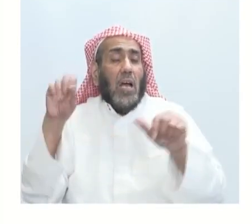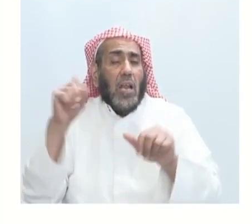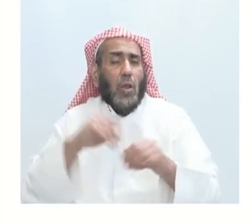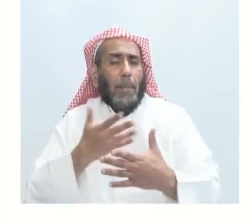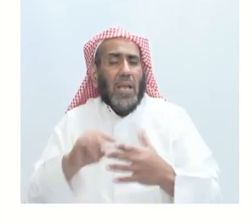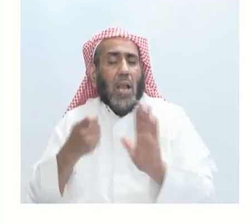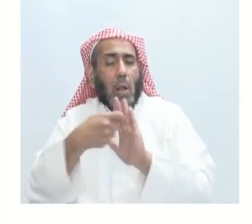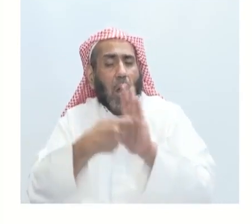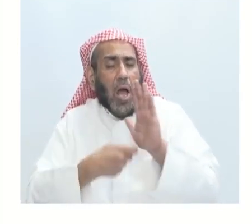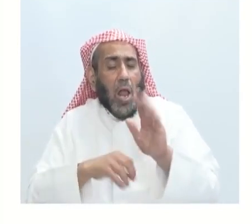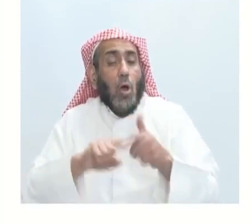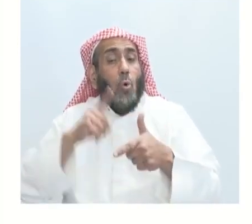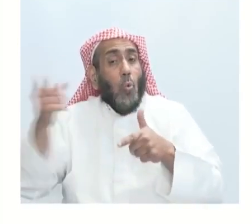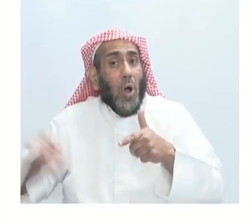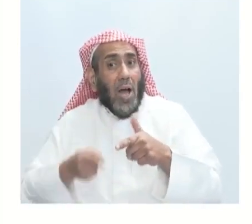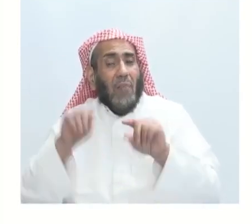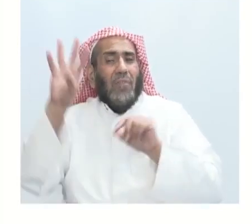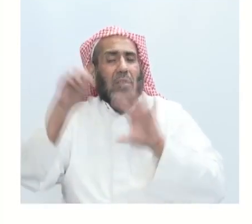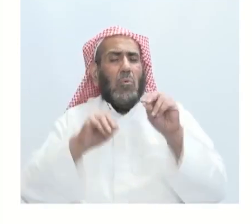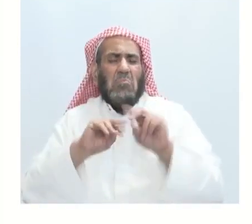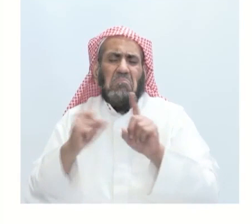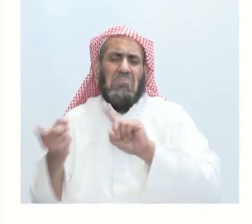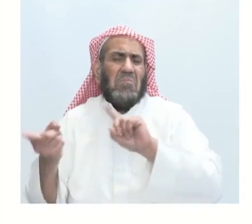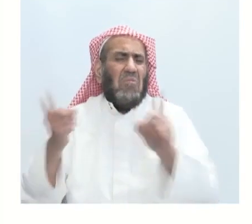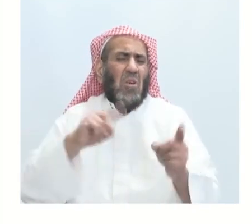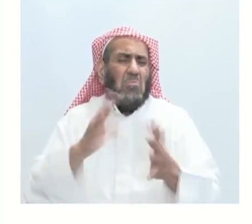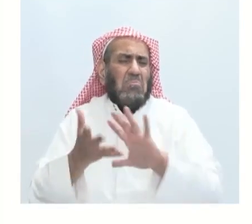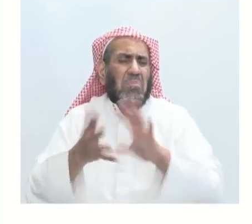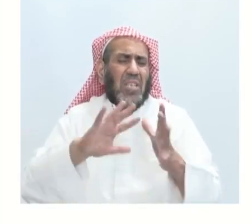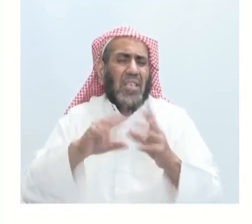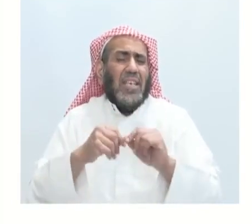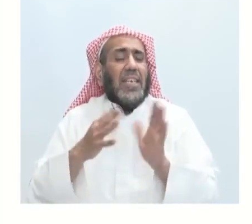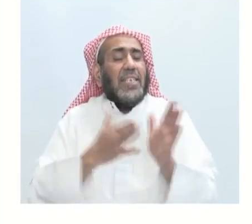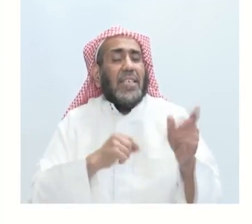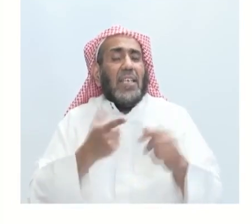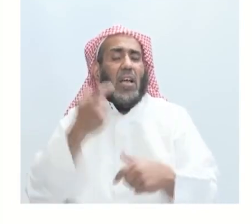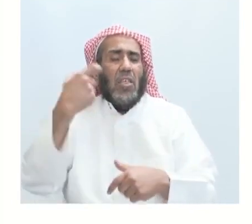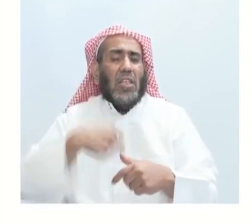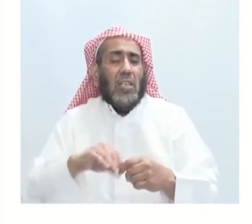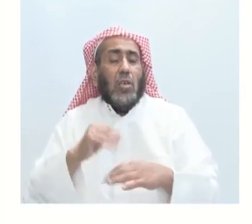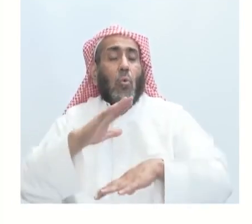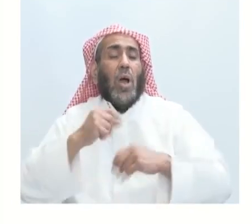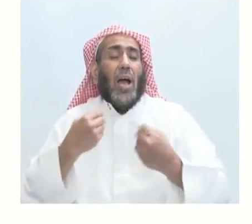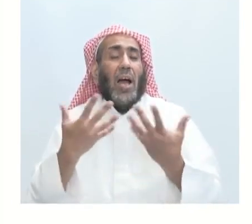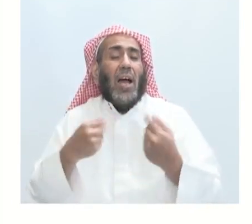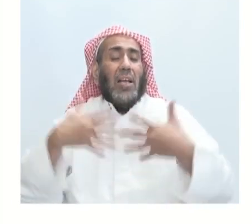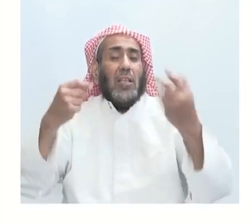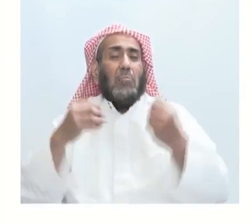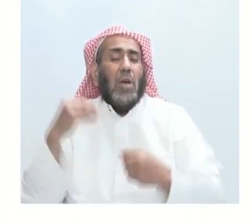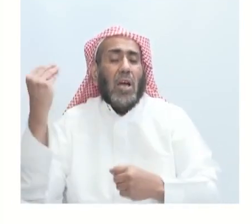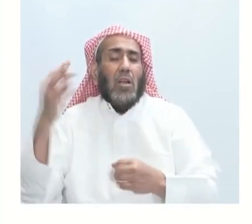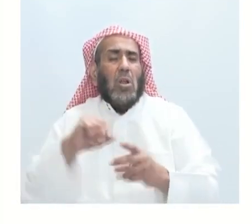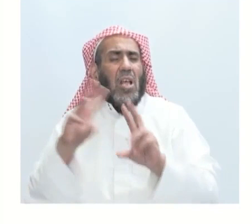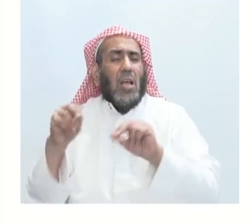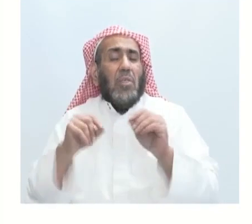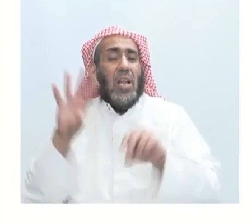بين المقاله وفن القصه باشكالها مع وجود تفاوت طبعا ظهر طبعا ايضا السيره الذاتيه وادب الرحله وفن المسرحيه لكن ليس